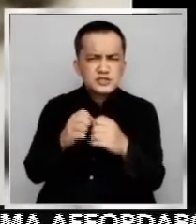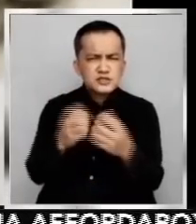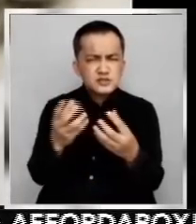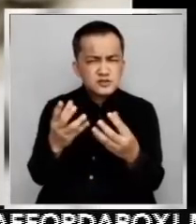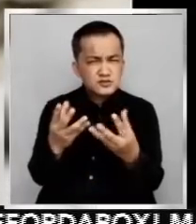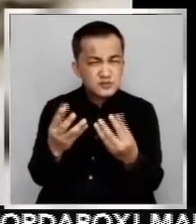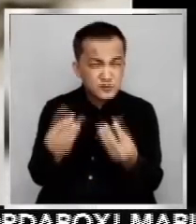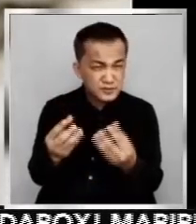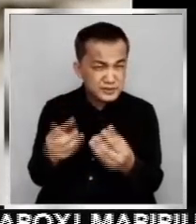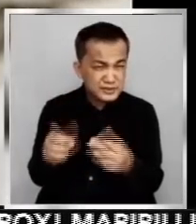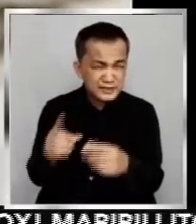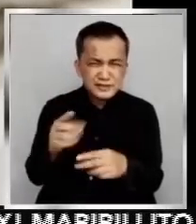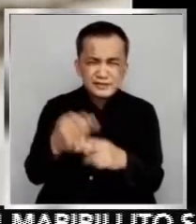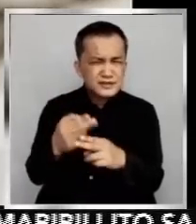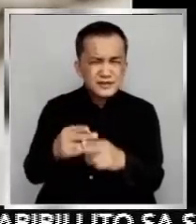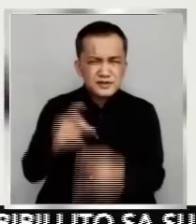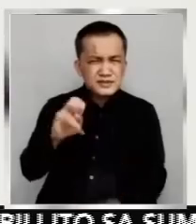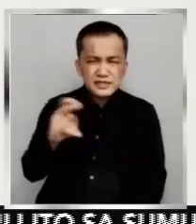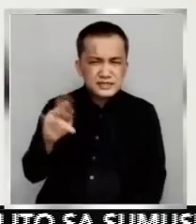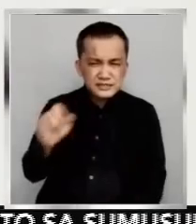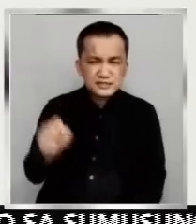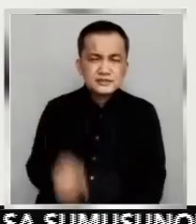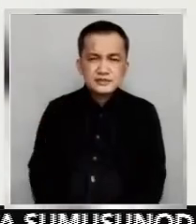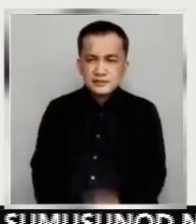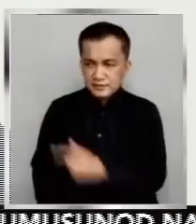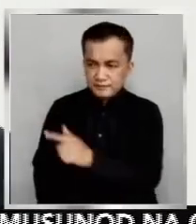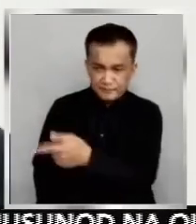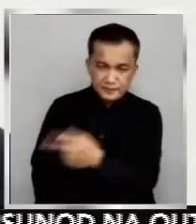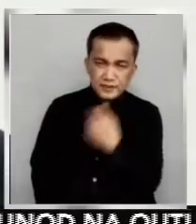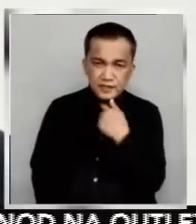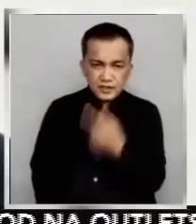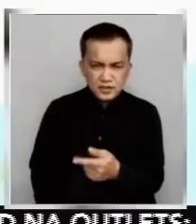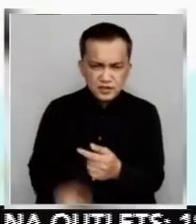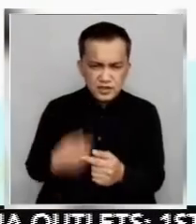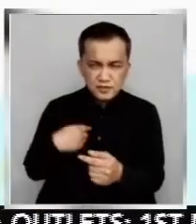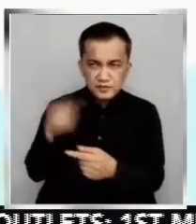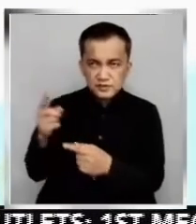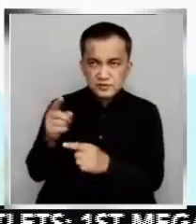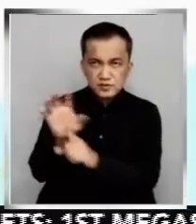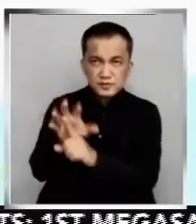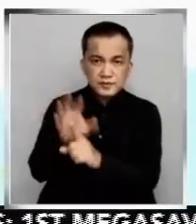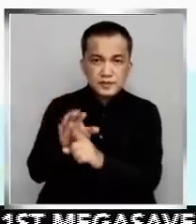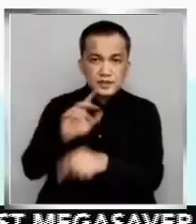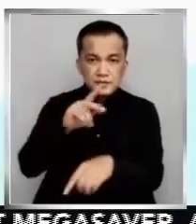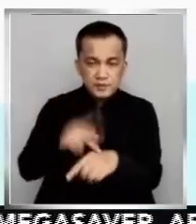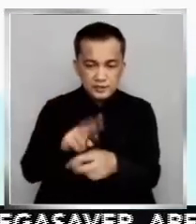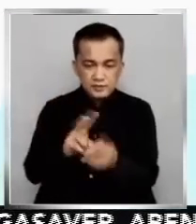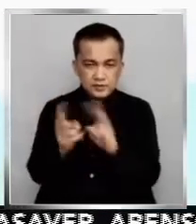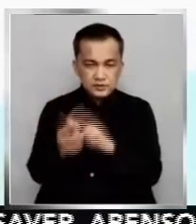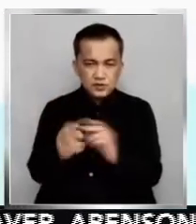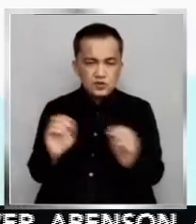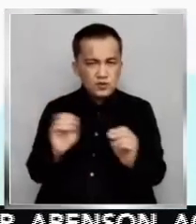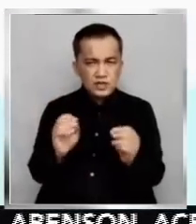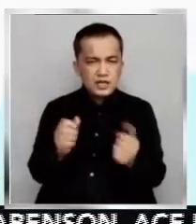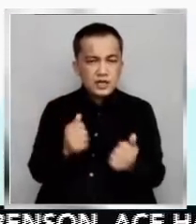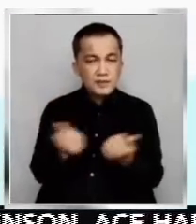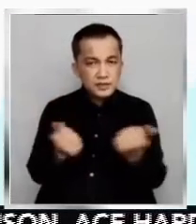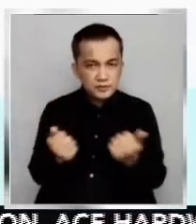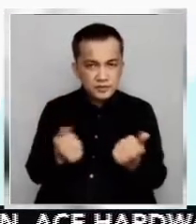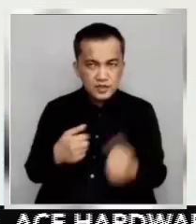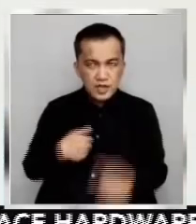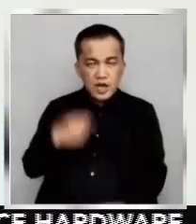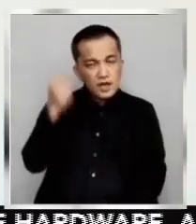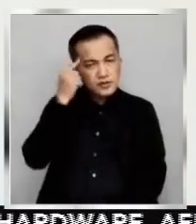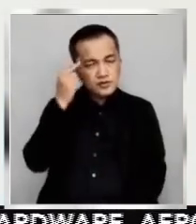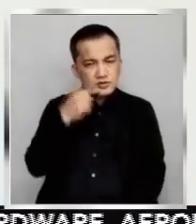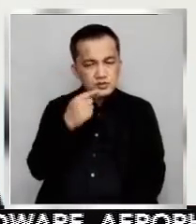yung Japanese version like in 2019, I think papatok yung Philippine version back then. Walang available na ganun. And I thought maybe someone would